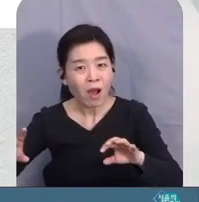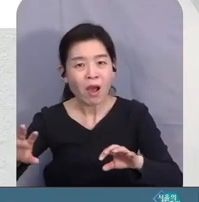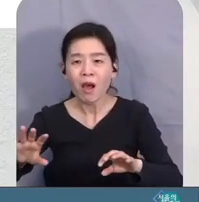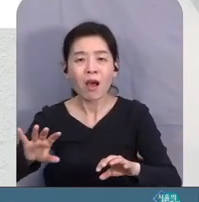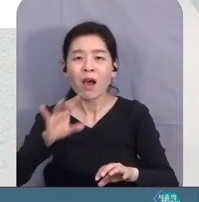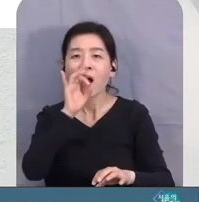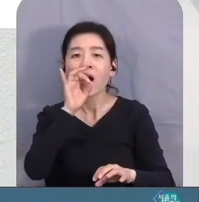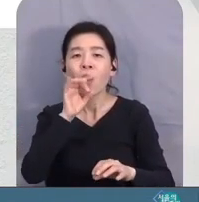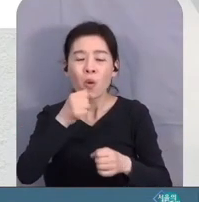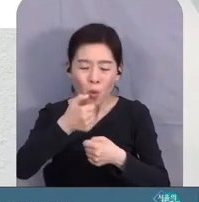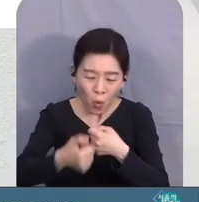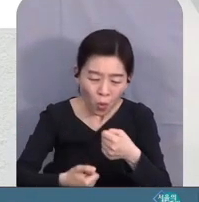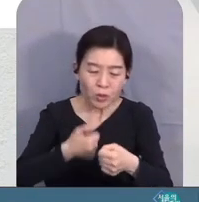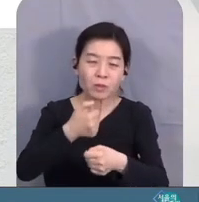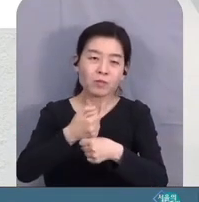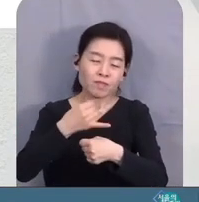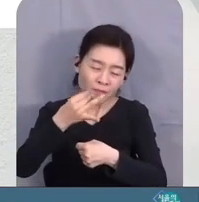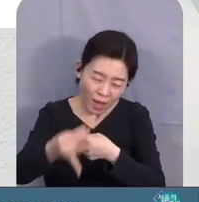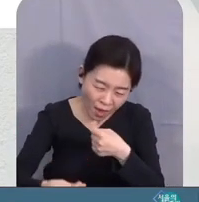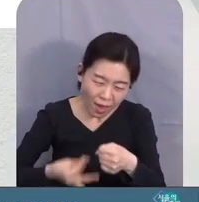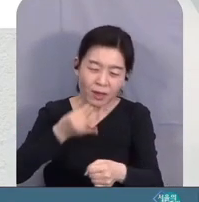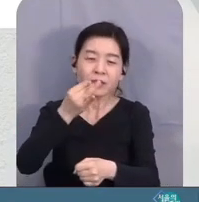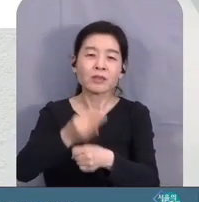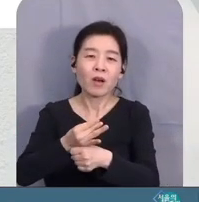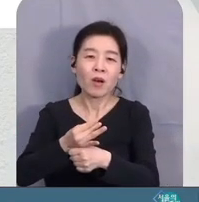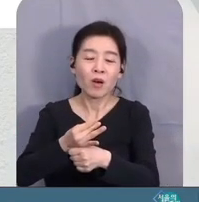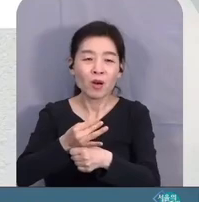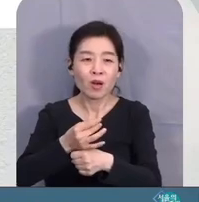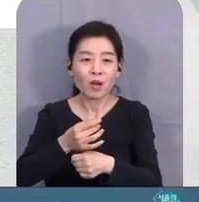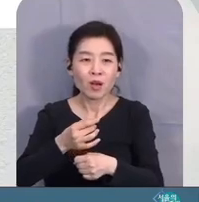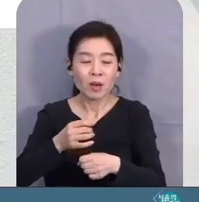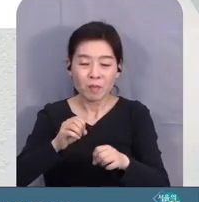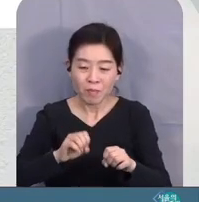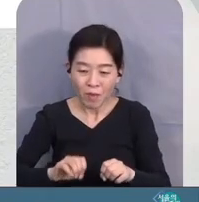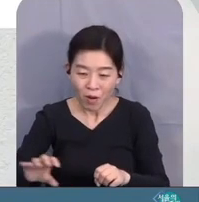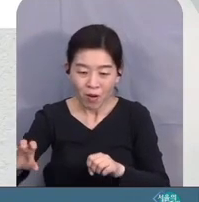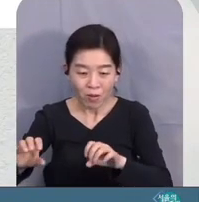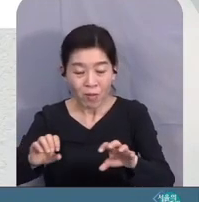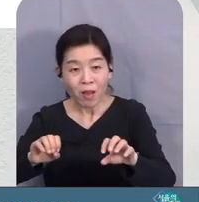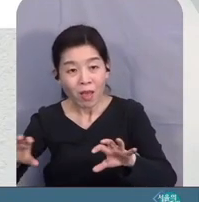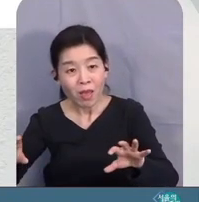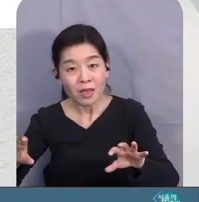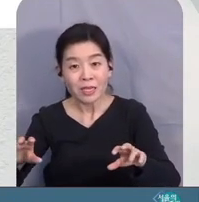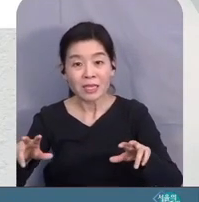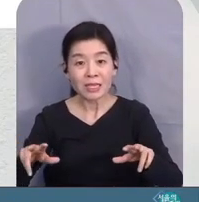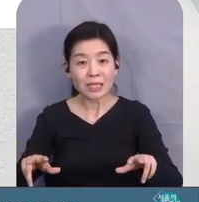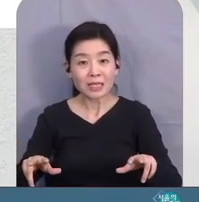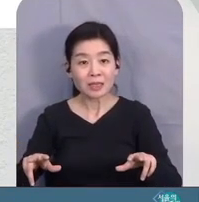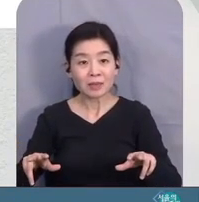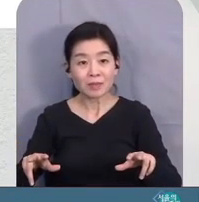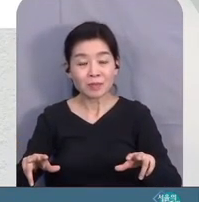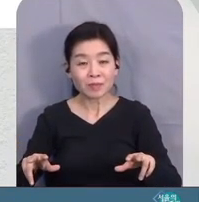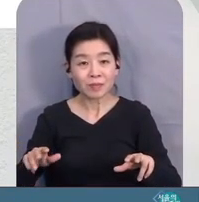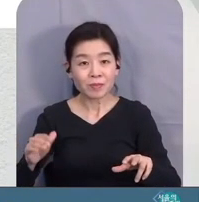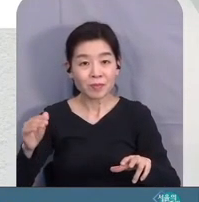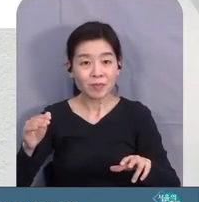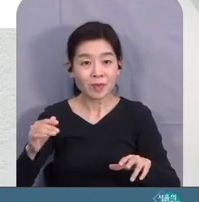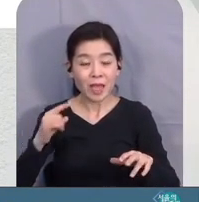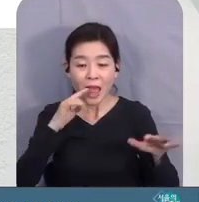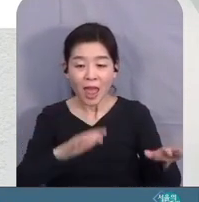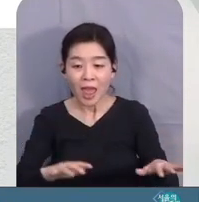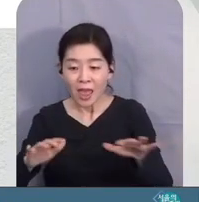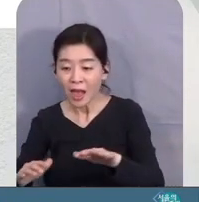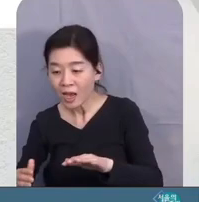100년 해야 돼요. 그러면 지금 평가하는 거 잠깐 나갔을 때 이게 한국 해양으로 돌아오냐 안 돌아오냐